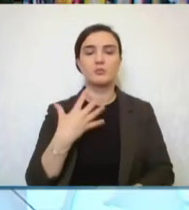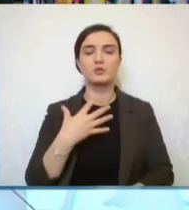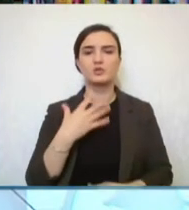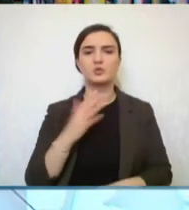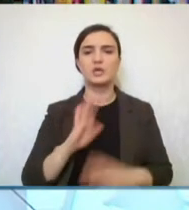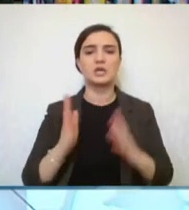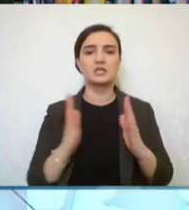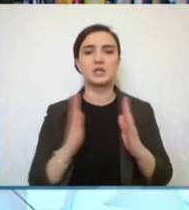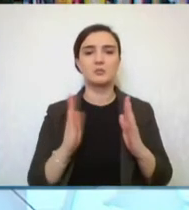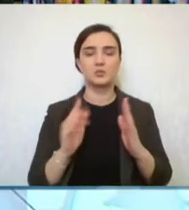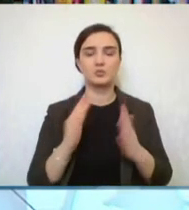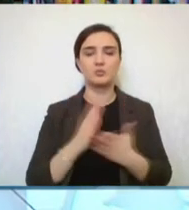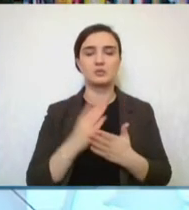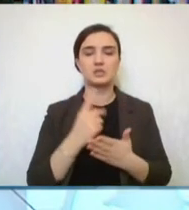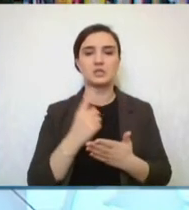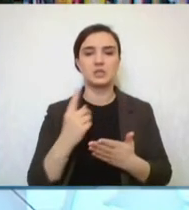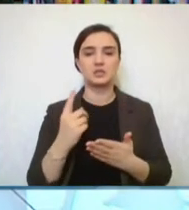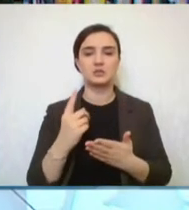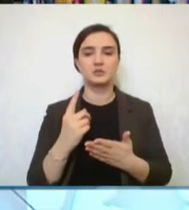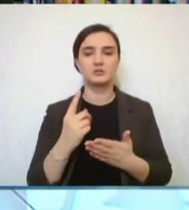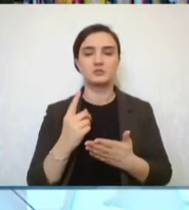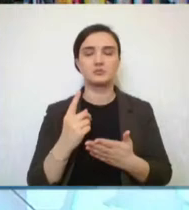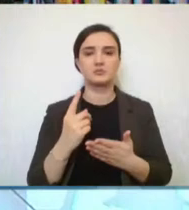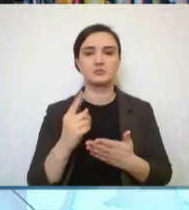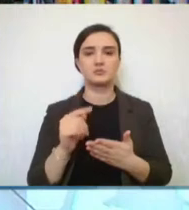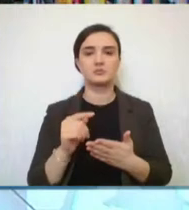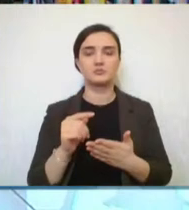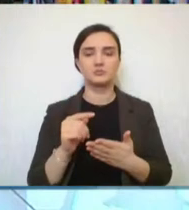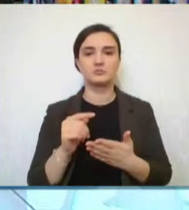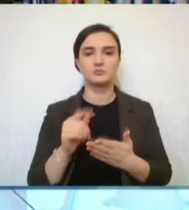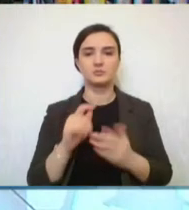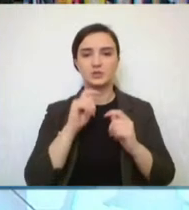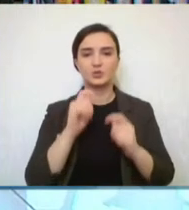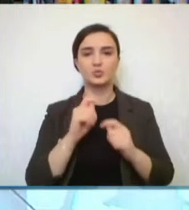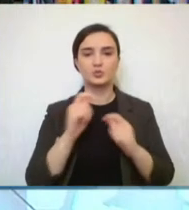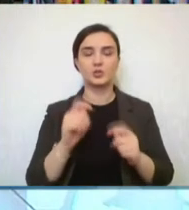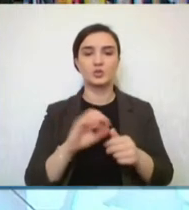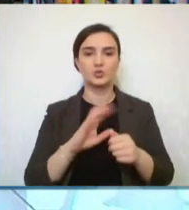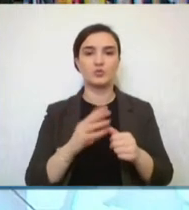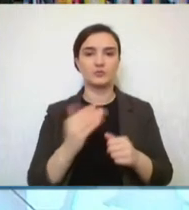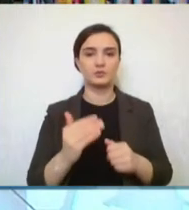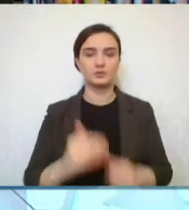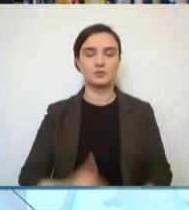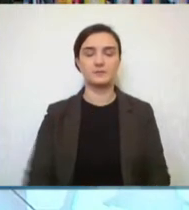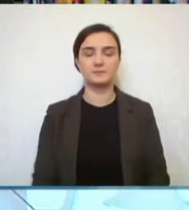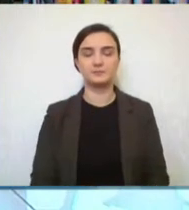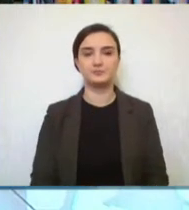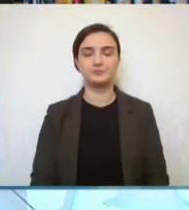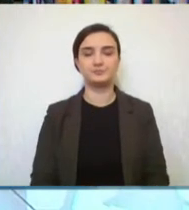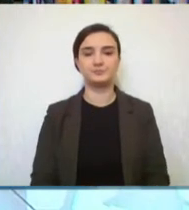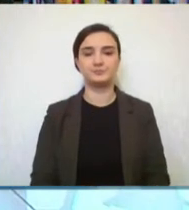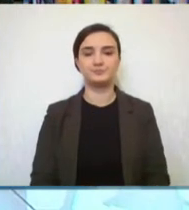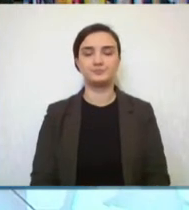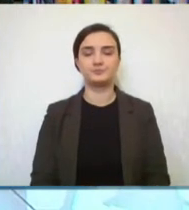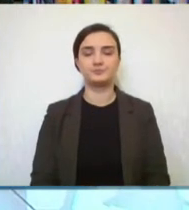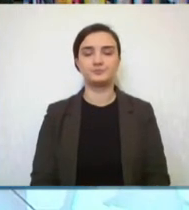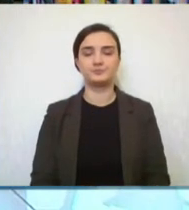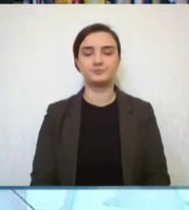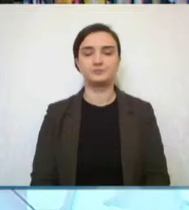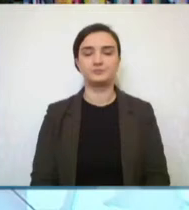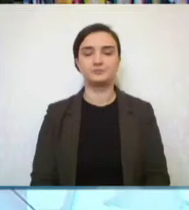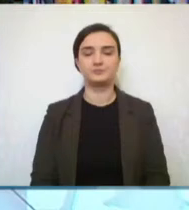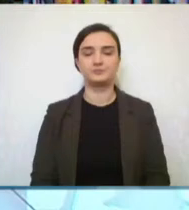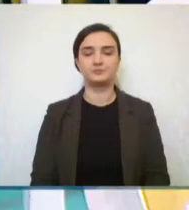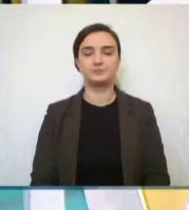არის ერთ-ერთი კუდი და საჩუქარი ასე ვთქვათ კოვიდის. აი ასეთ მდგომარეობებზე გვეკითხებიან ზოგადად.